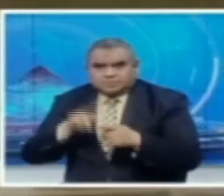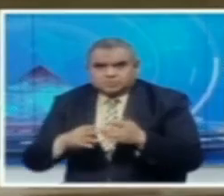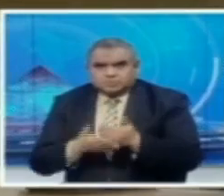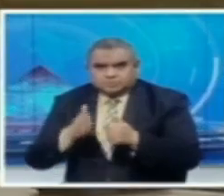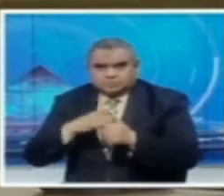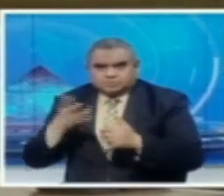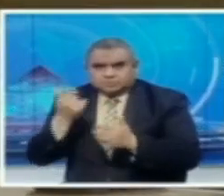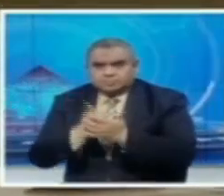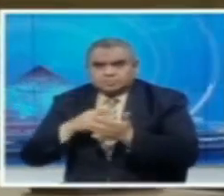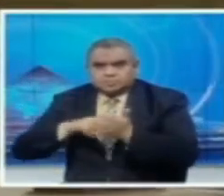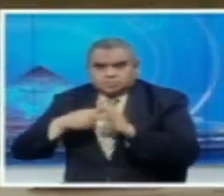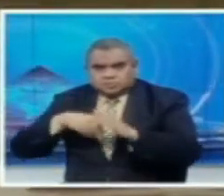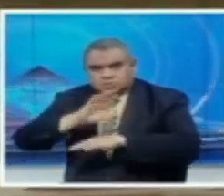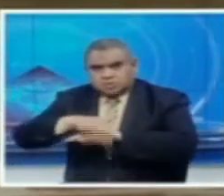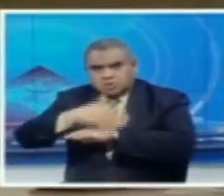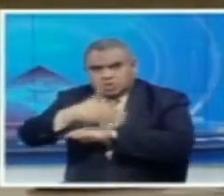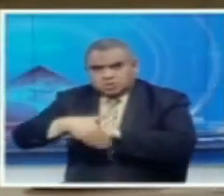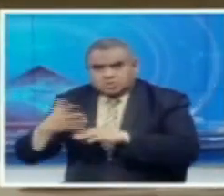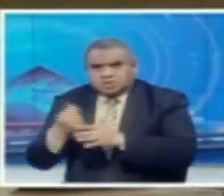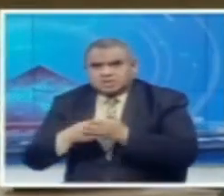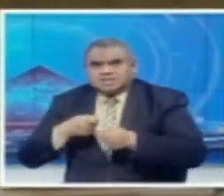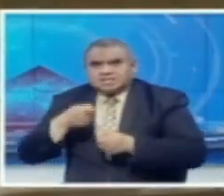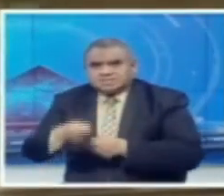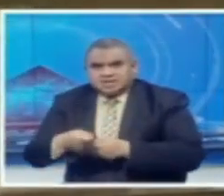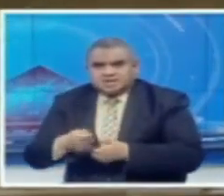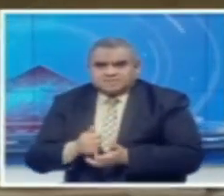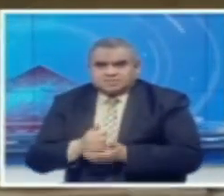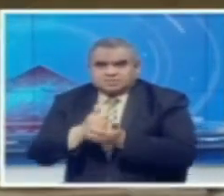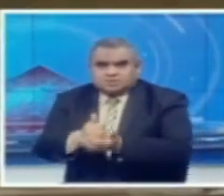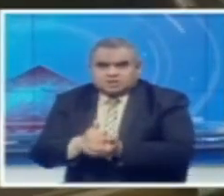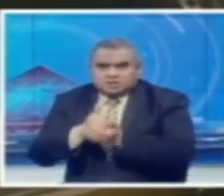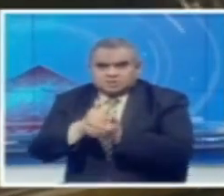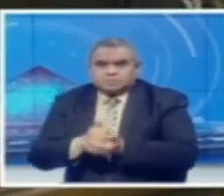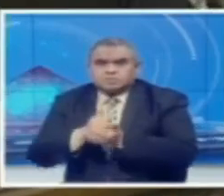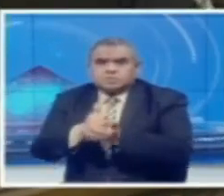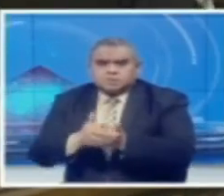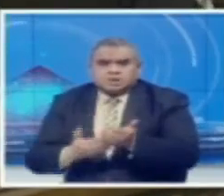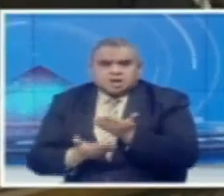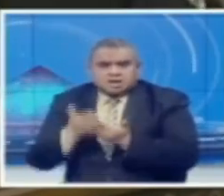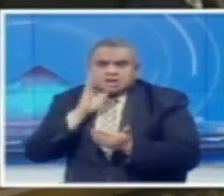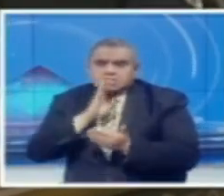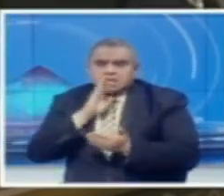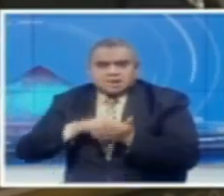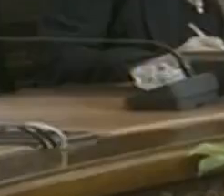سرعة وضع تصور لخارطة طريق لدفع نمو التمويل